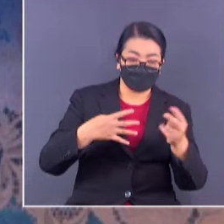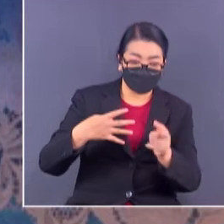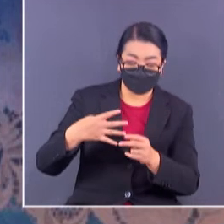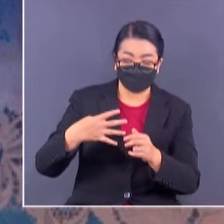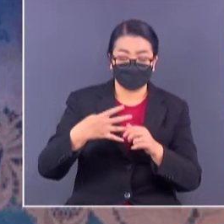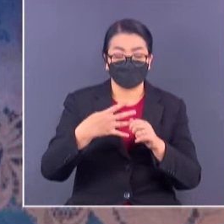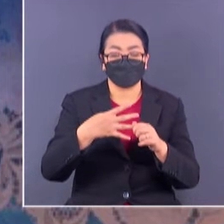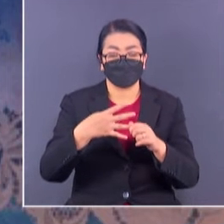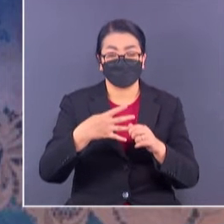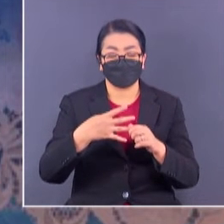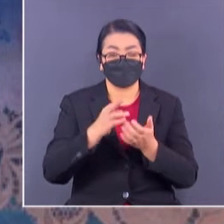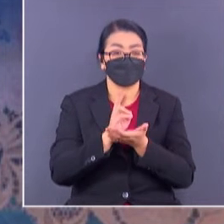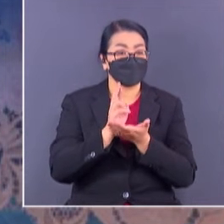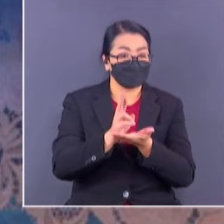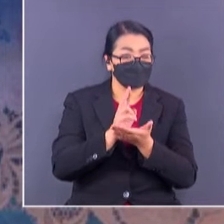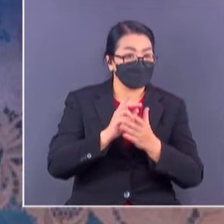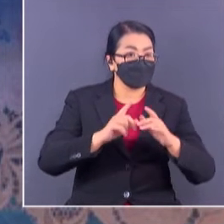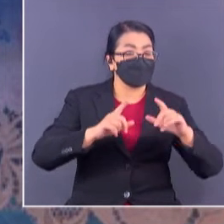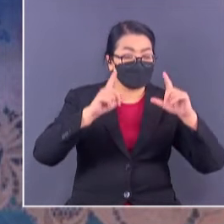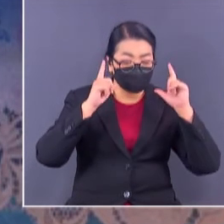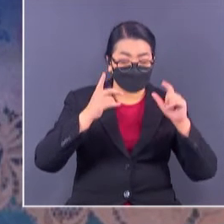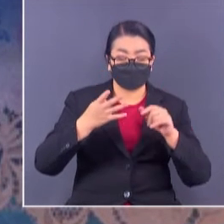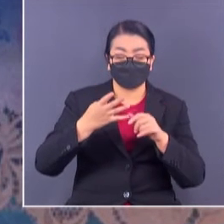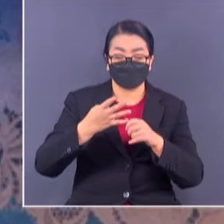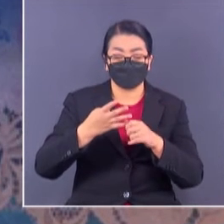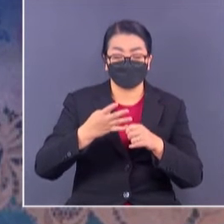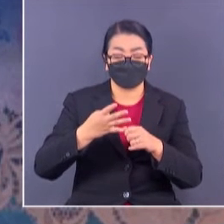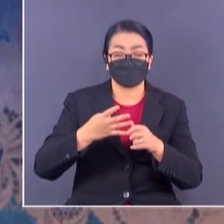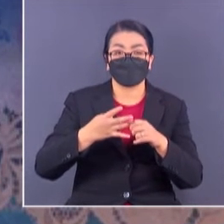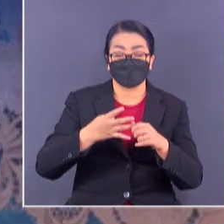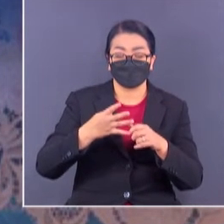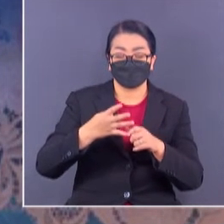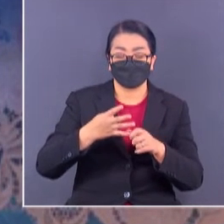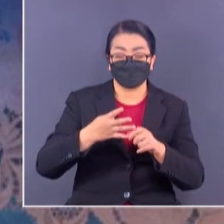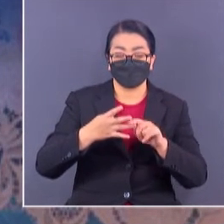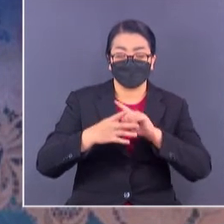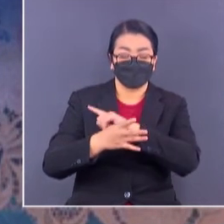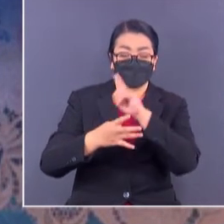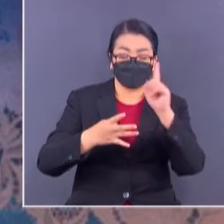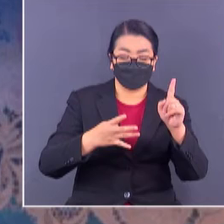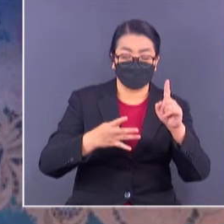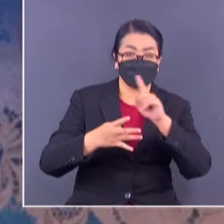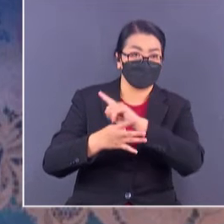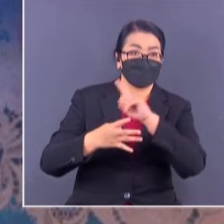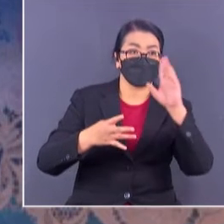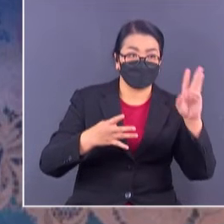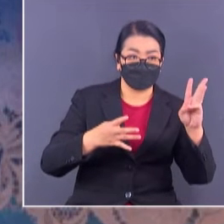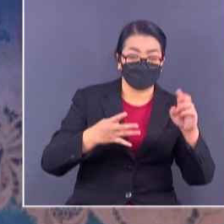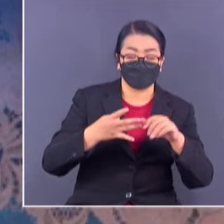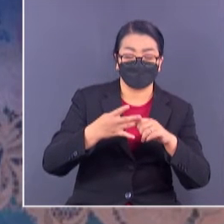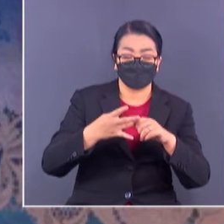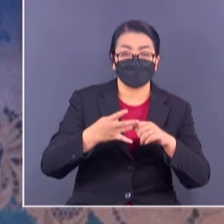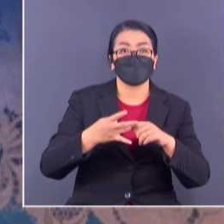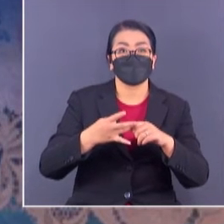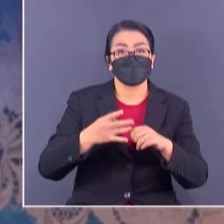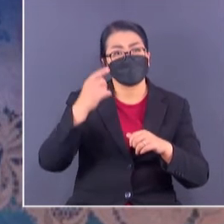ต๊ดแล้วก็รางวัลแจ็คพอตออกรางวัลเดือนละ2ครั้งเหมือนกันแต่ว่าเป็นวันที่1แล้ววันที่6ของทุกเดือน